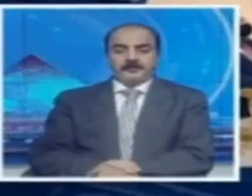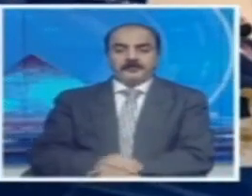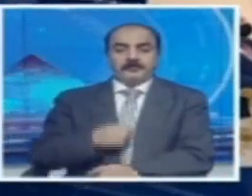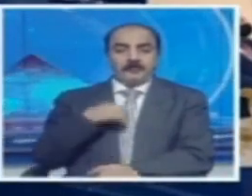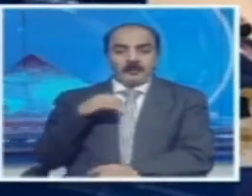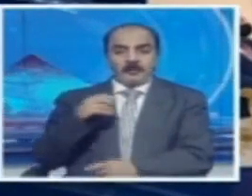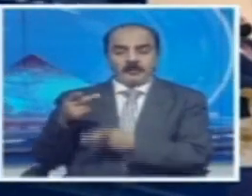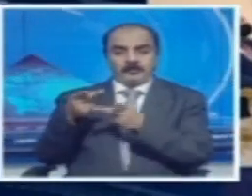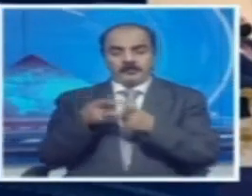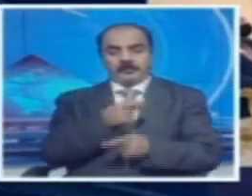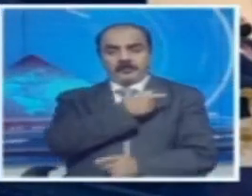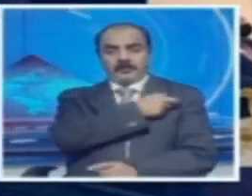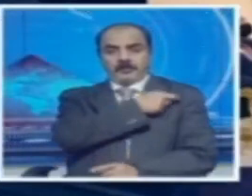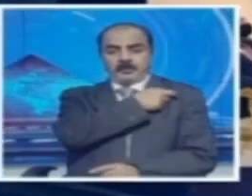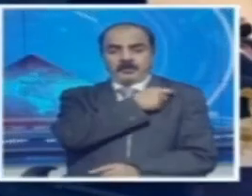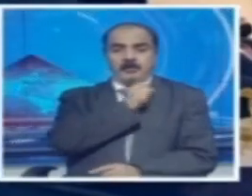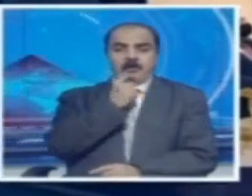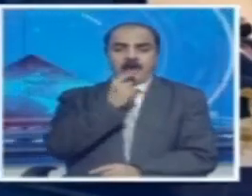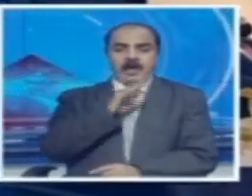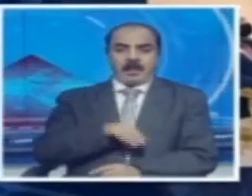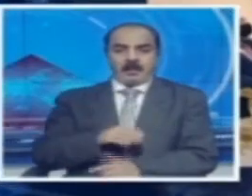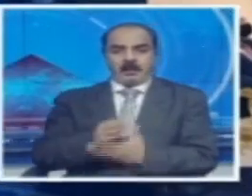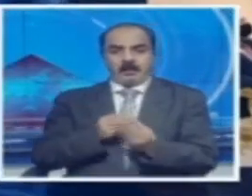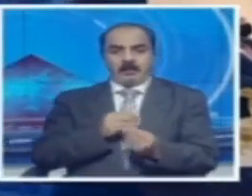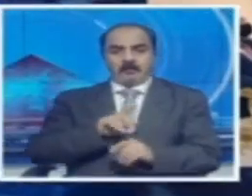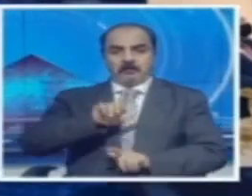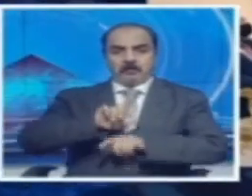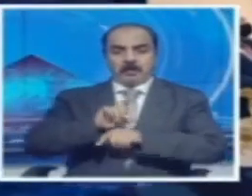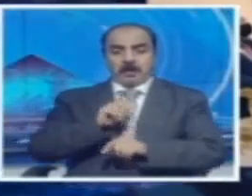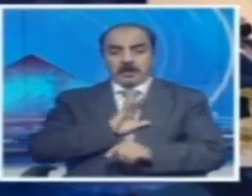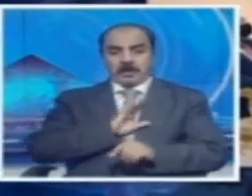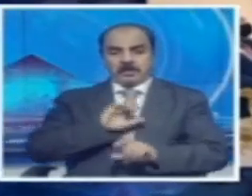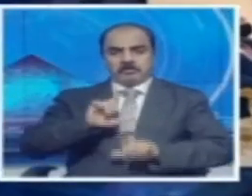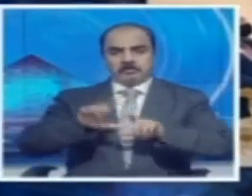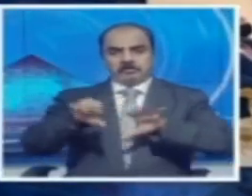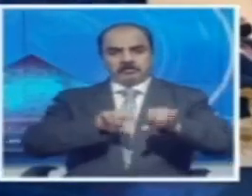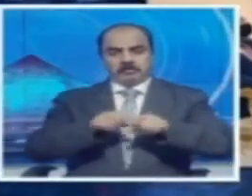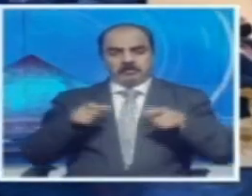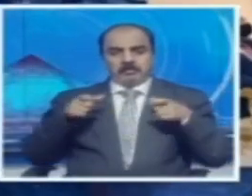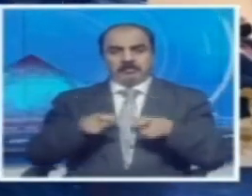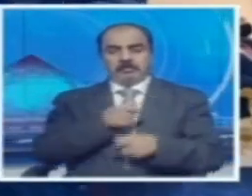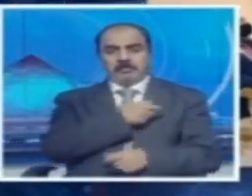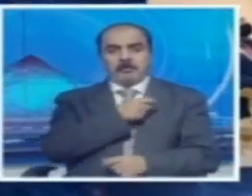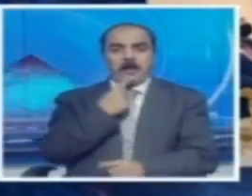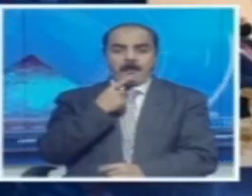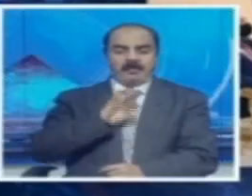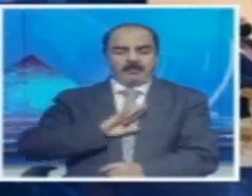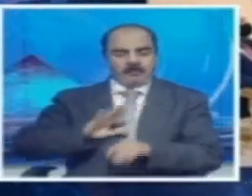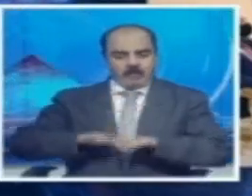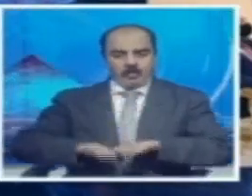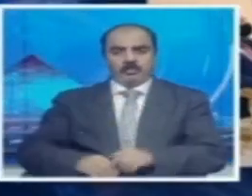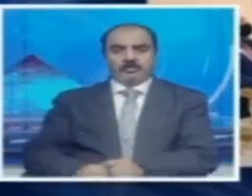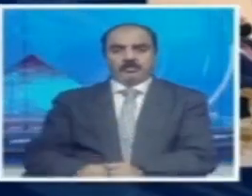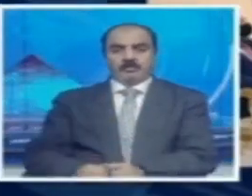جاء ذلك خلال استقبال الرئيس السيسي للفريق أول مايكل كوريلا قائد القيادة المركزية الأمريكية، وذلك